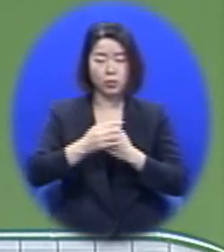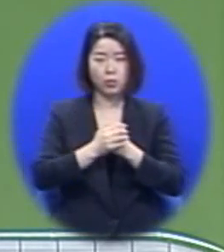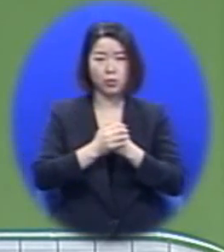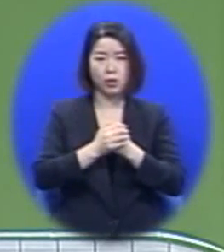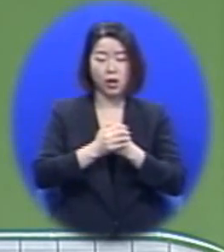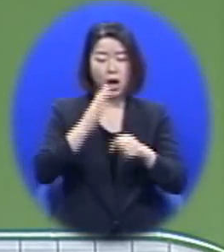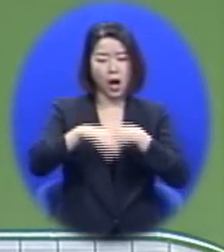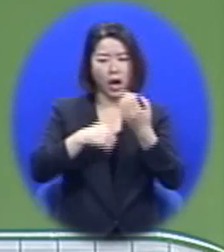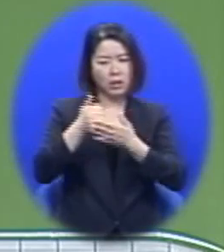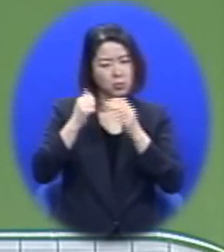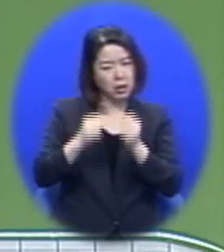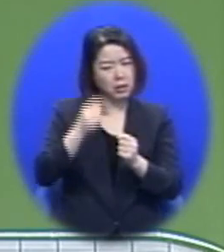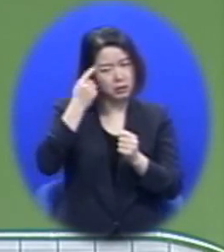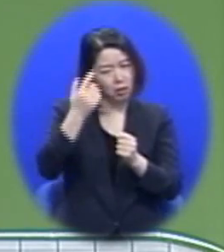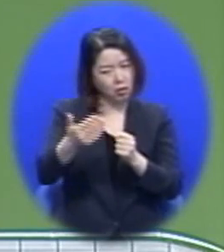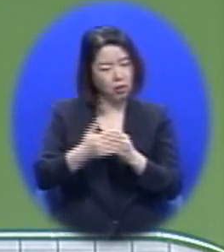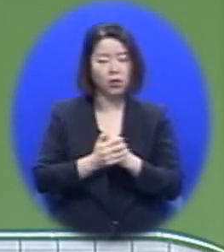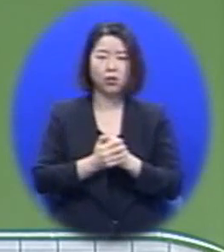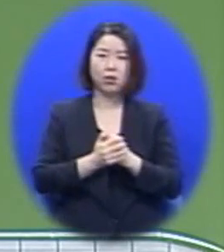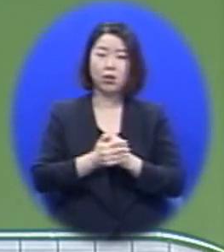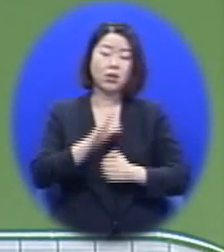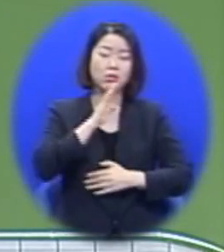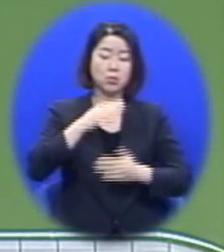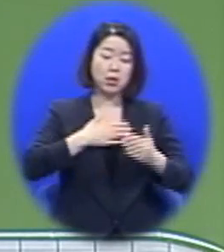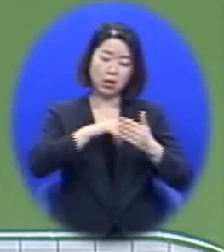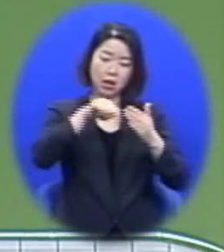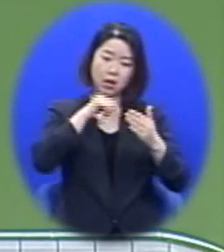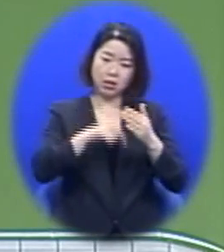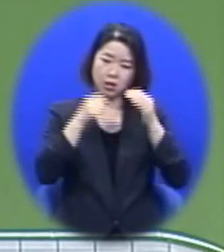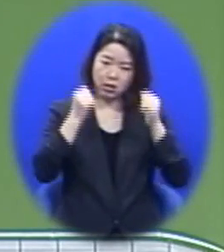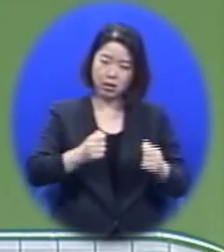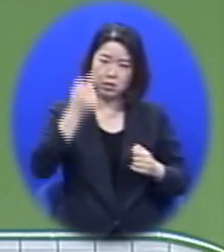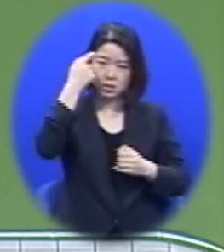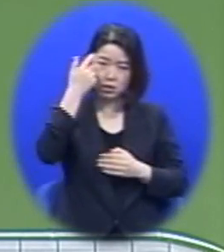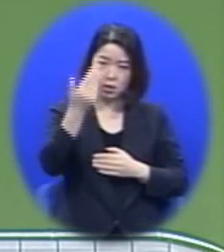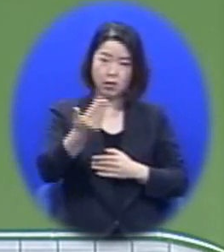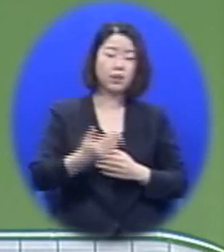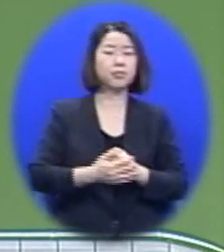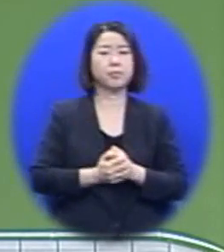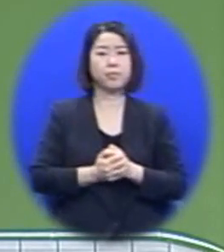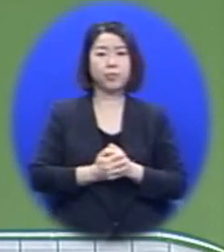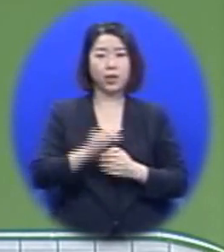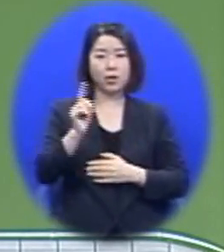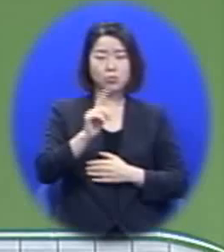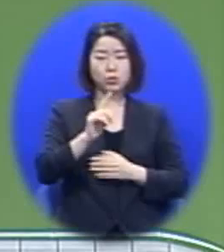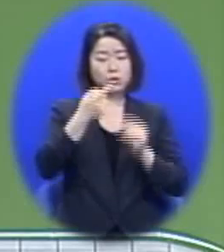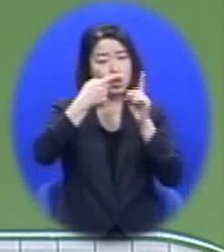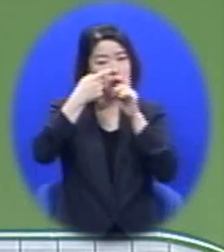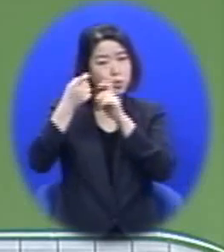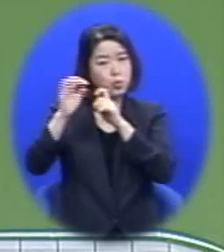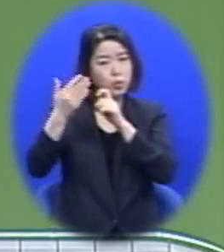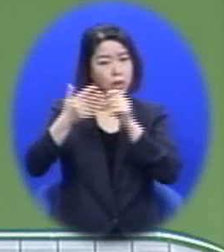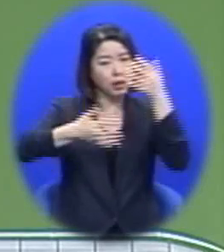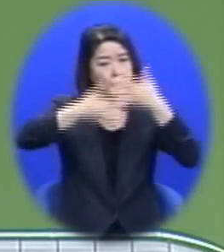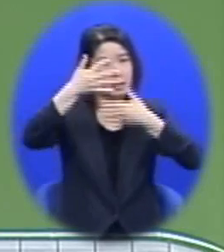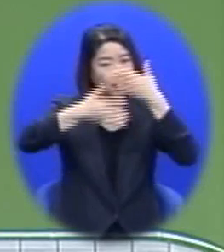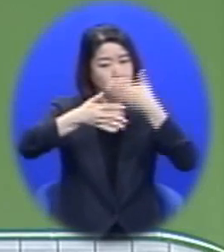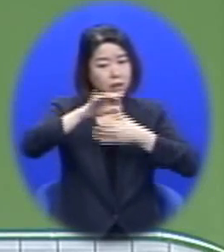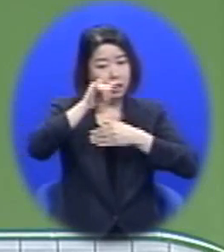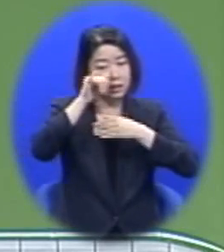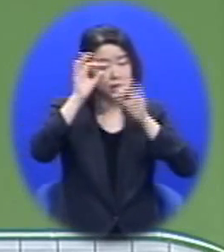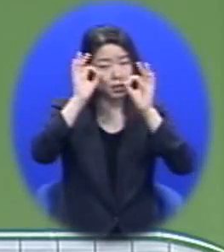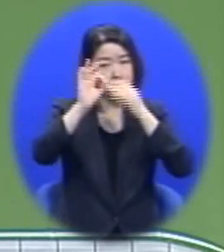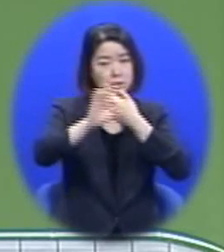하나님 계신가? 정말 내 안에 계신가? 무슨 좀 유혹이 되는 영상이